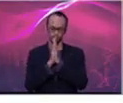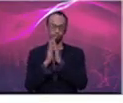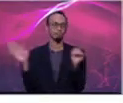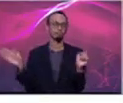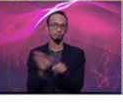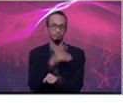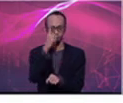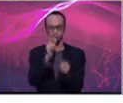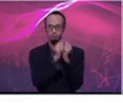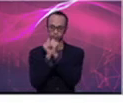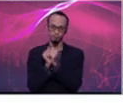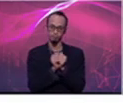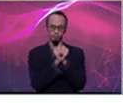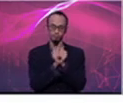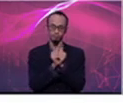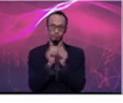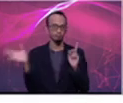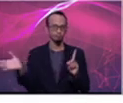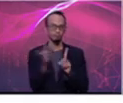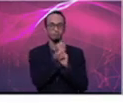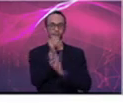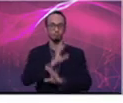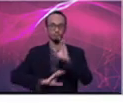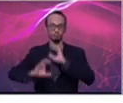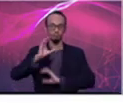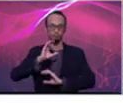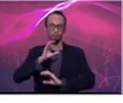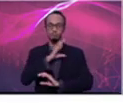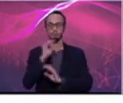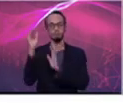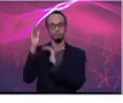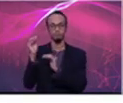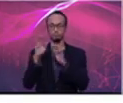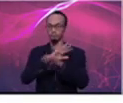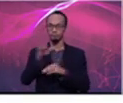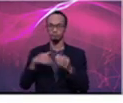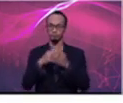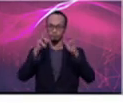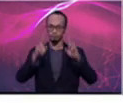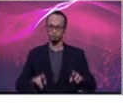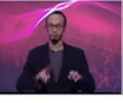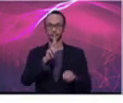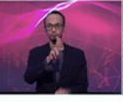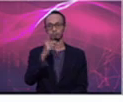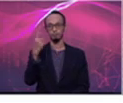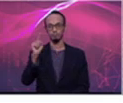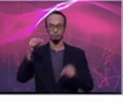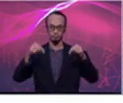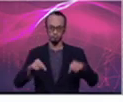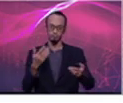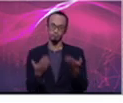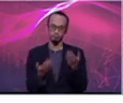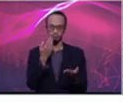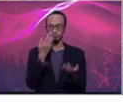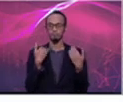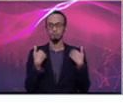untuk kita sama-sama merealisasikan cita-cita dan hajat seluruh penduduk di u11 ini paling tidak untuk